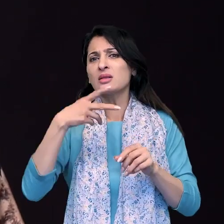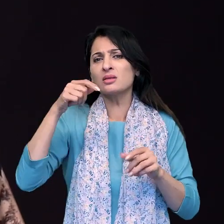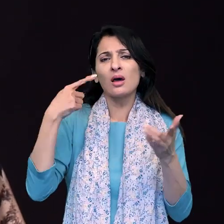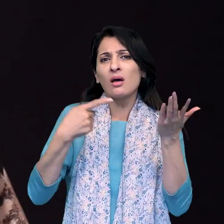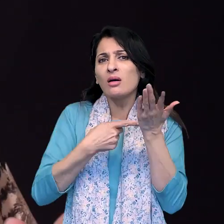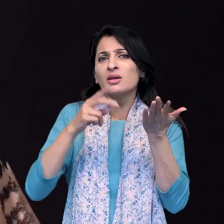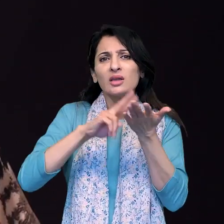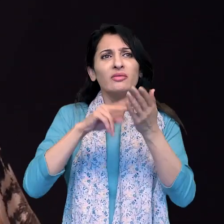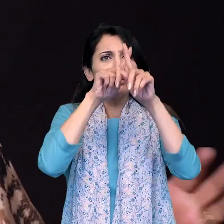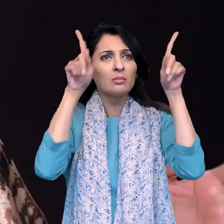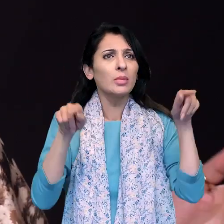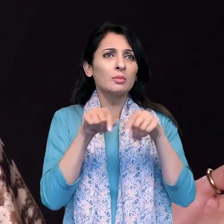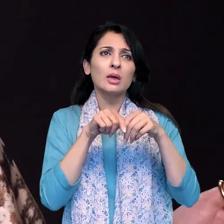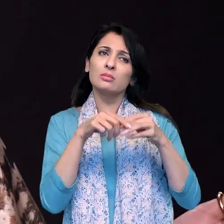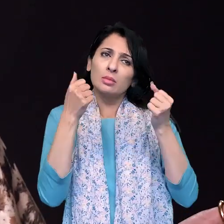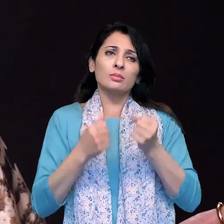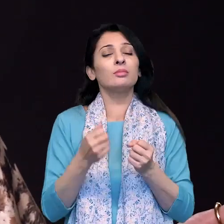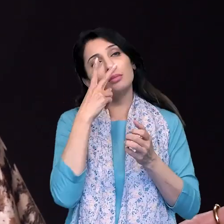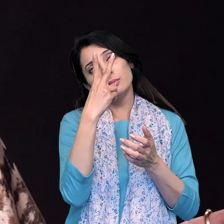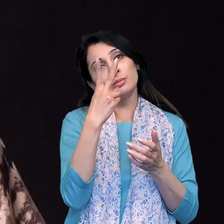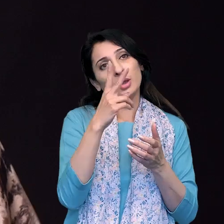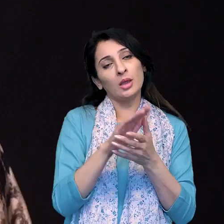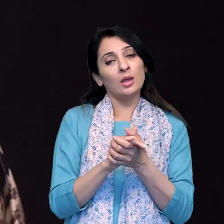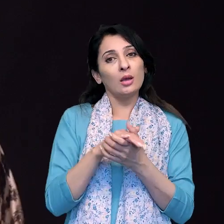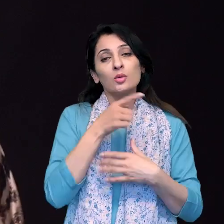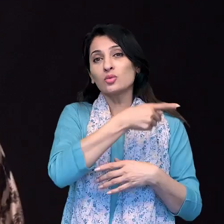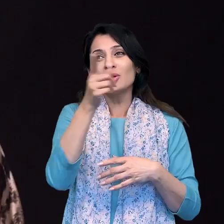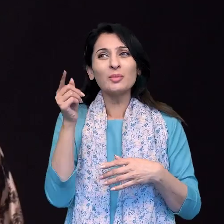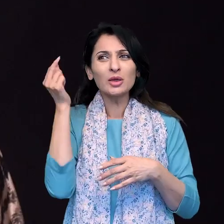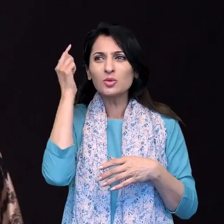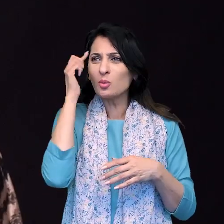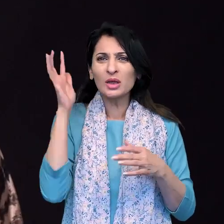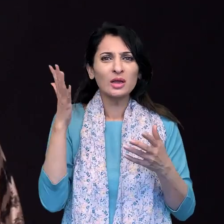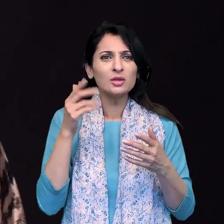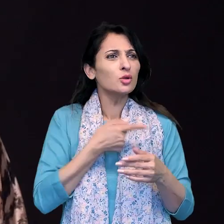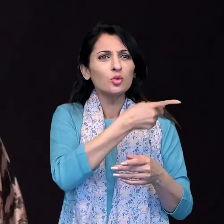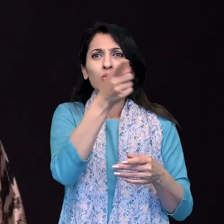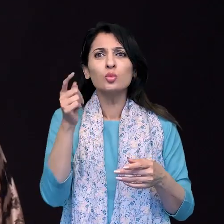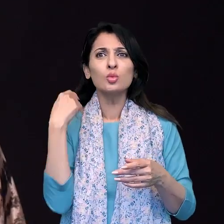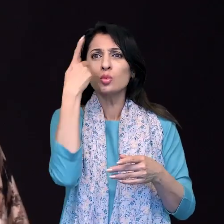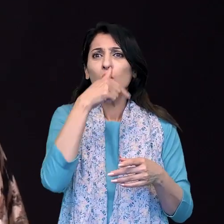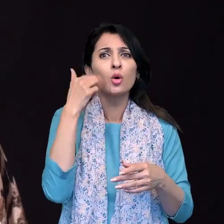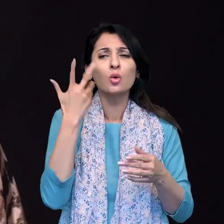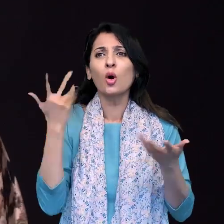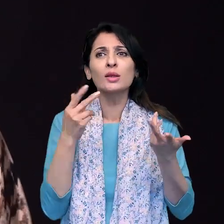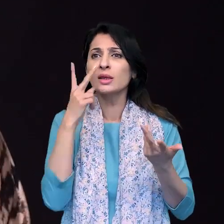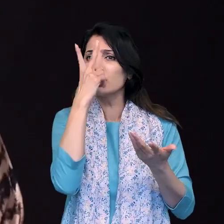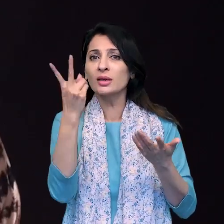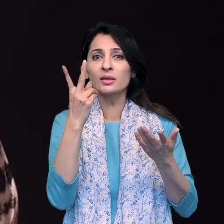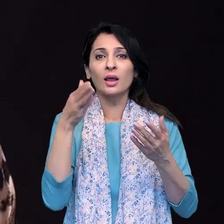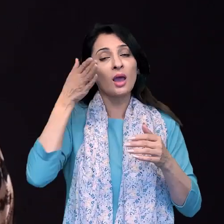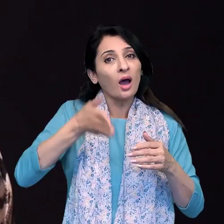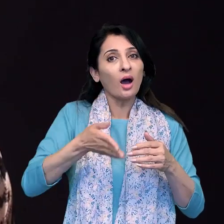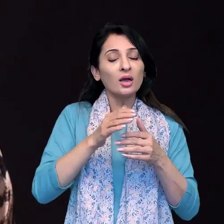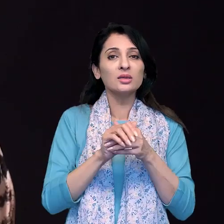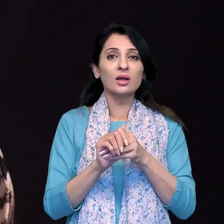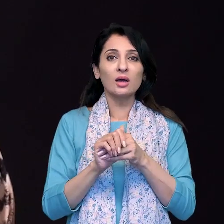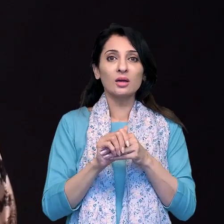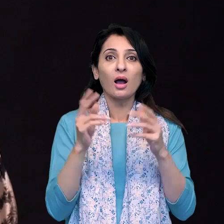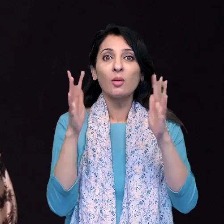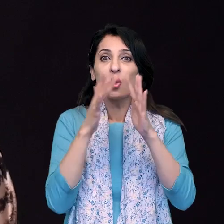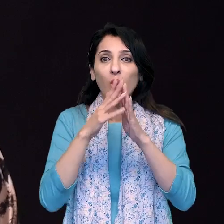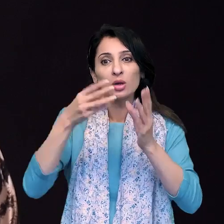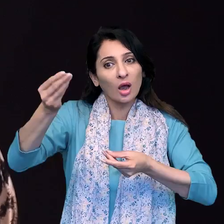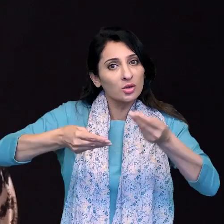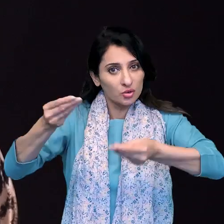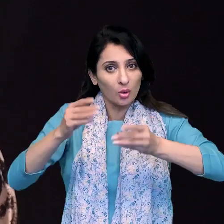be watching TV on a TV set, right? Nobody really would know कि कौन media habits क्या हैं, कौन क्या देखते हैं। आज ऐसा नहीं है। आज